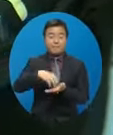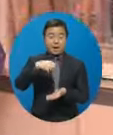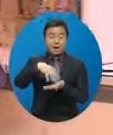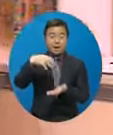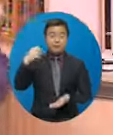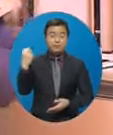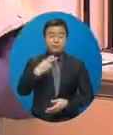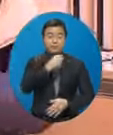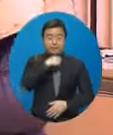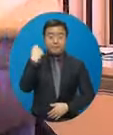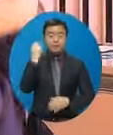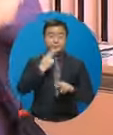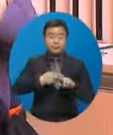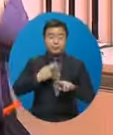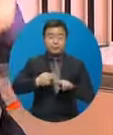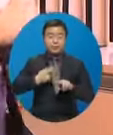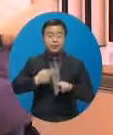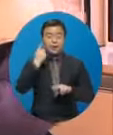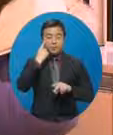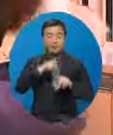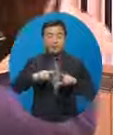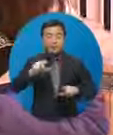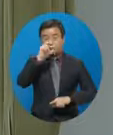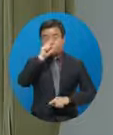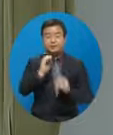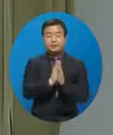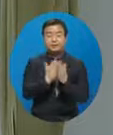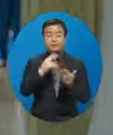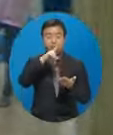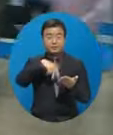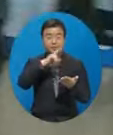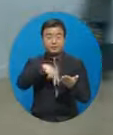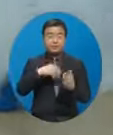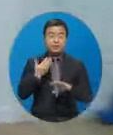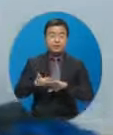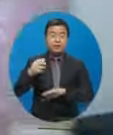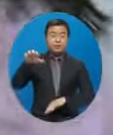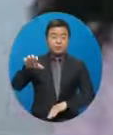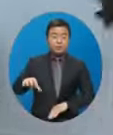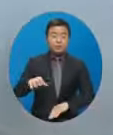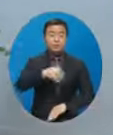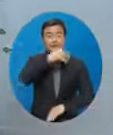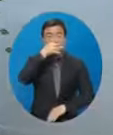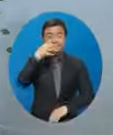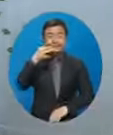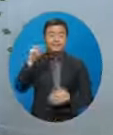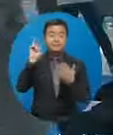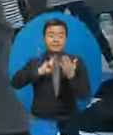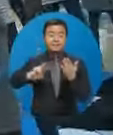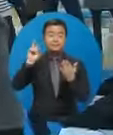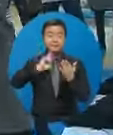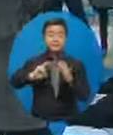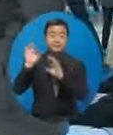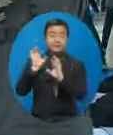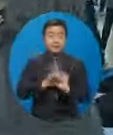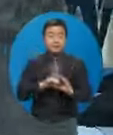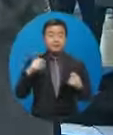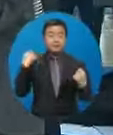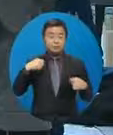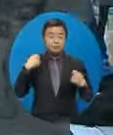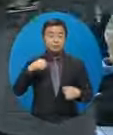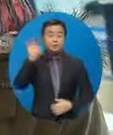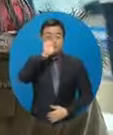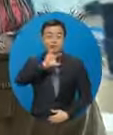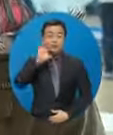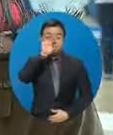해먹고 평소 좋아하는 책도 읽습니다. 다른 한쪽에서는 신나는 음악을 틀어놓고 춤 연습이